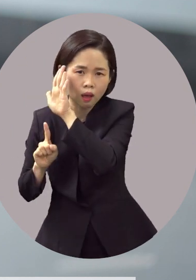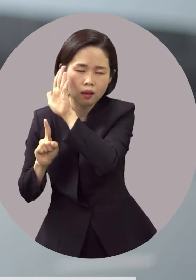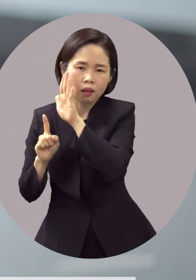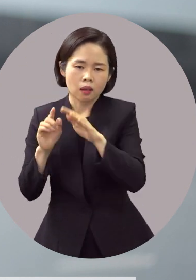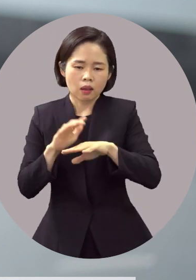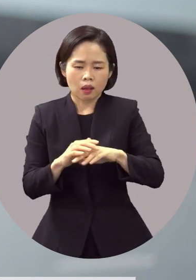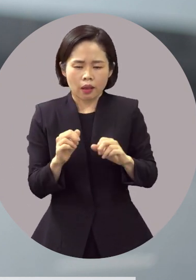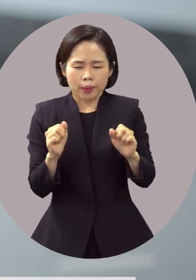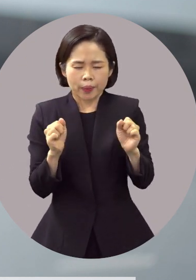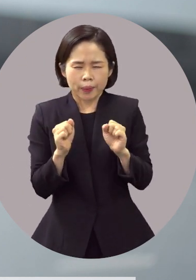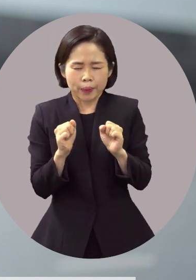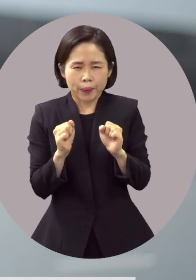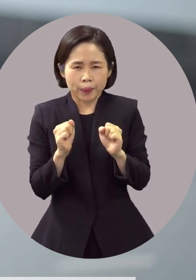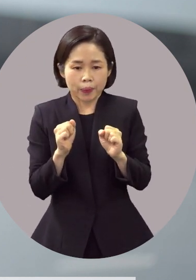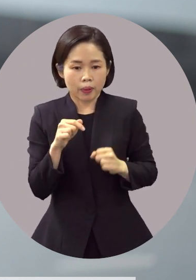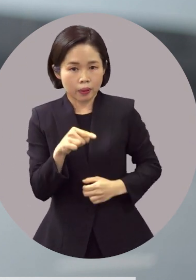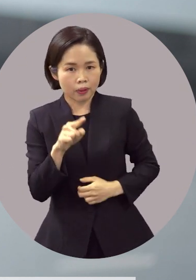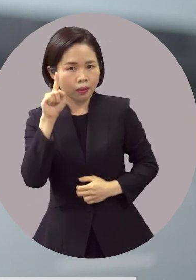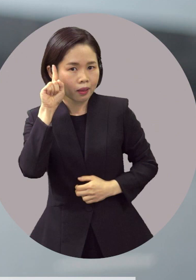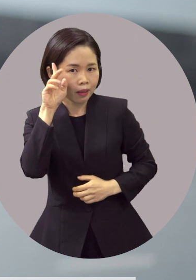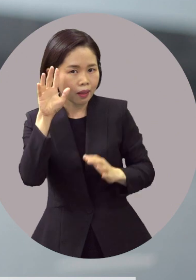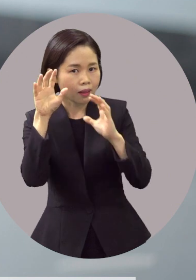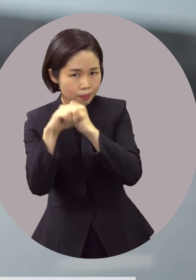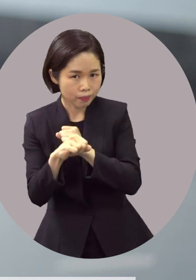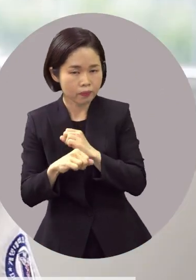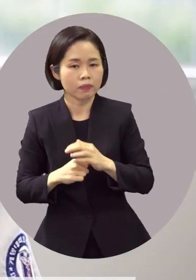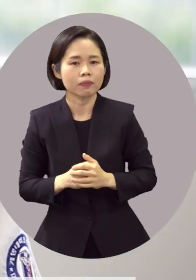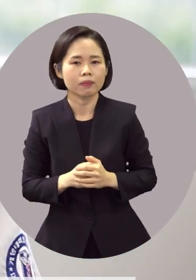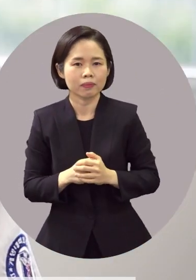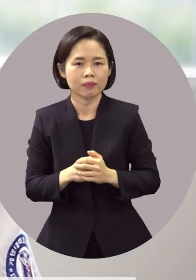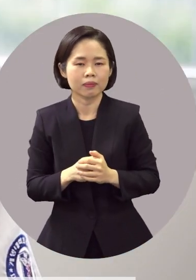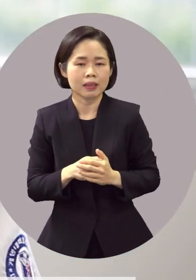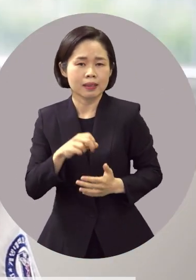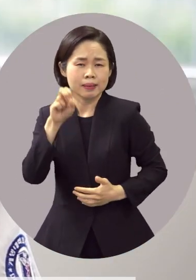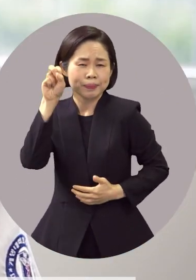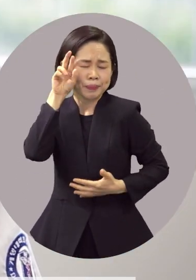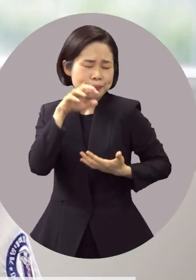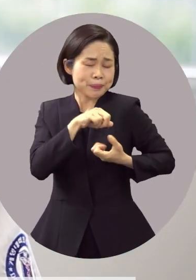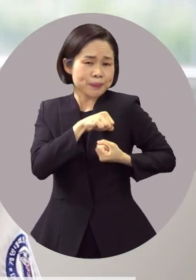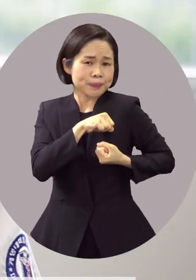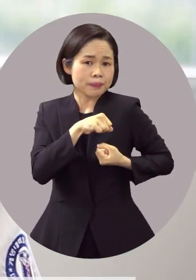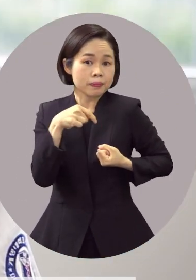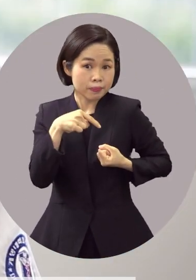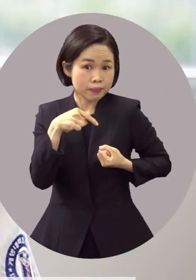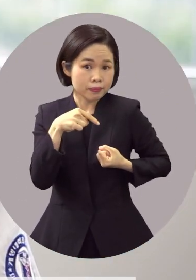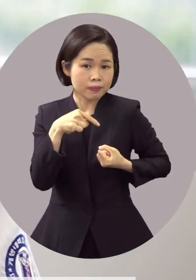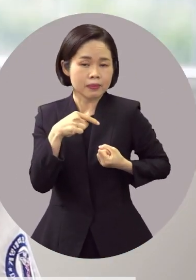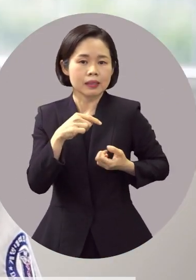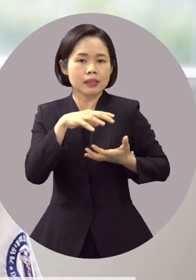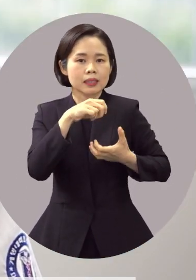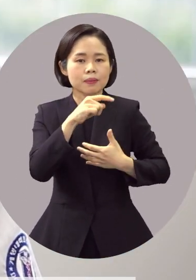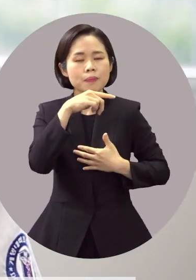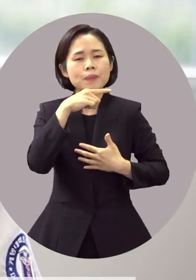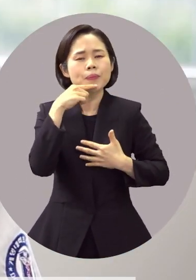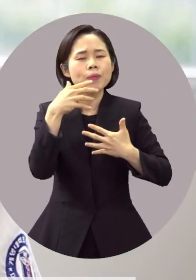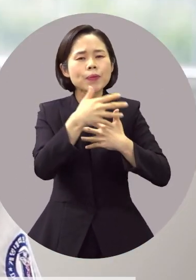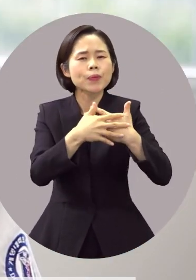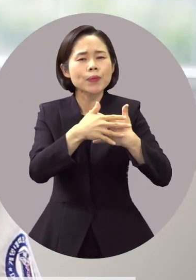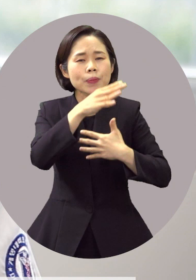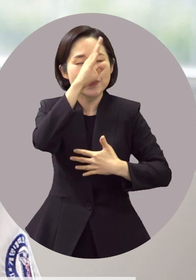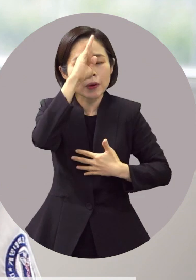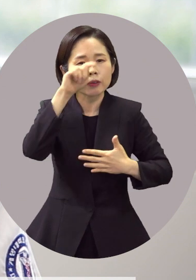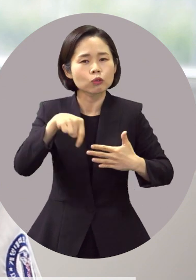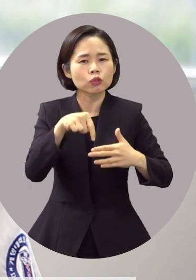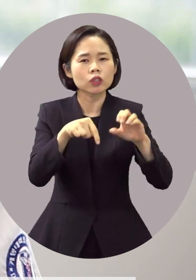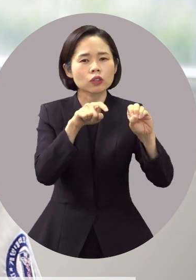저혈압, 수지냉증 등 단기간의 부작용이었습니다. 물론 아주 드물지만 급성 심장정지가 심혈관계